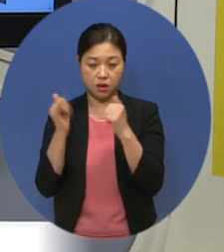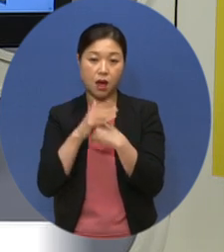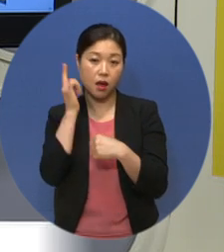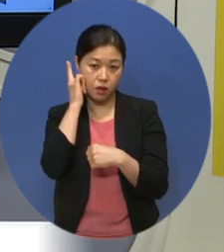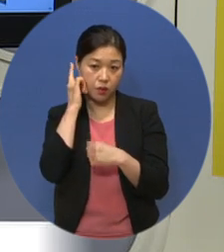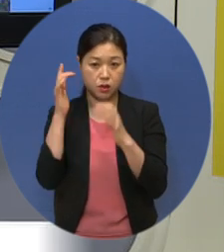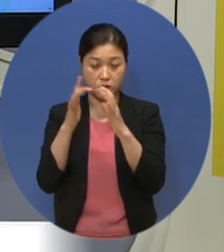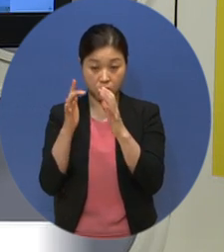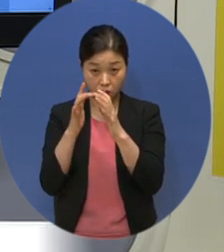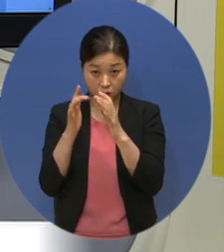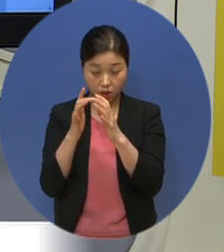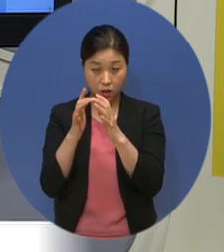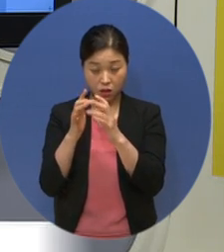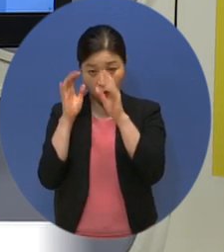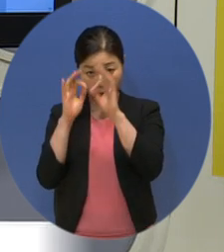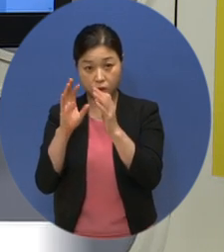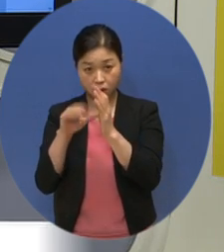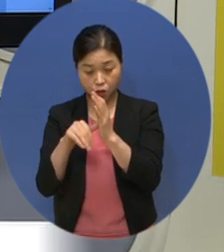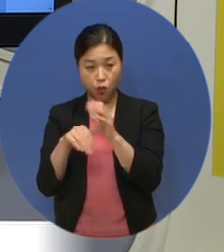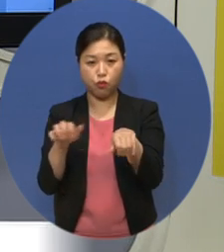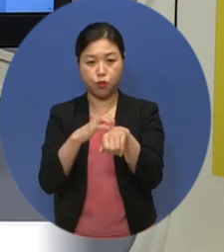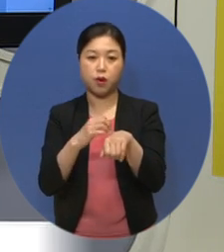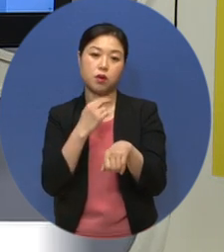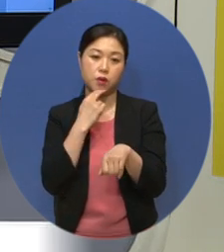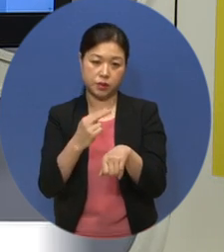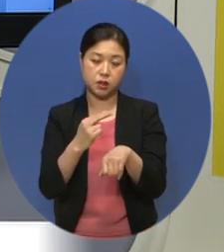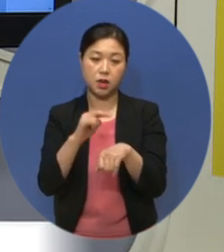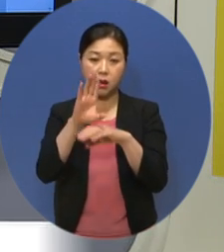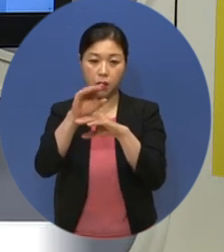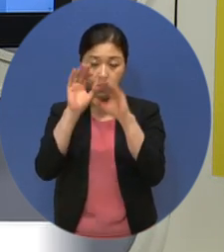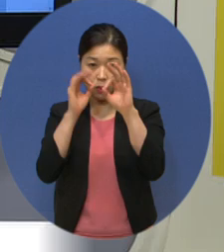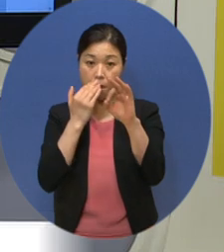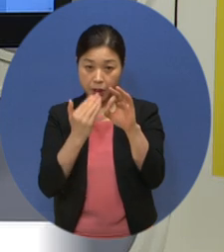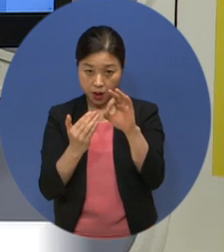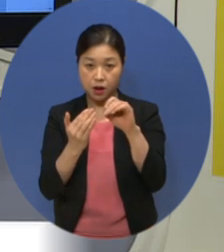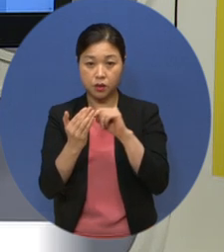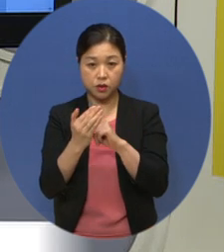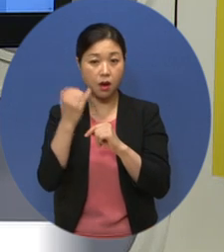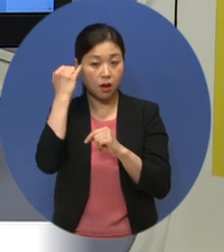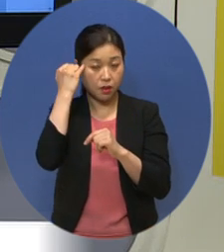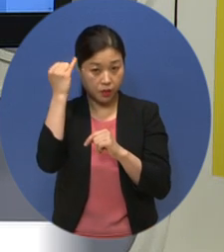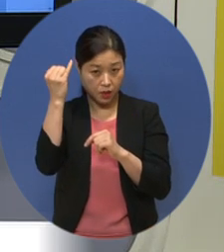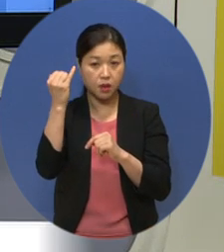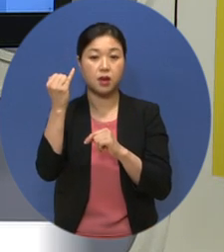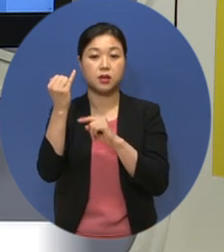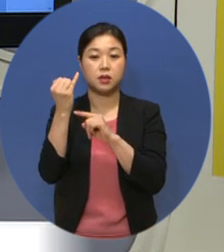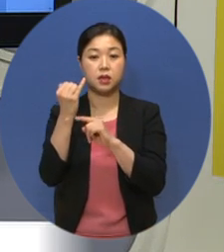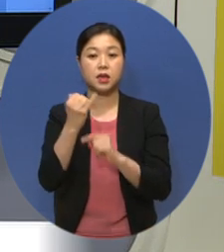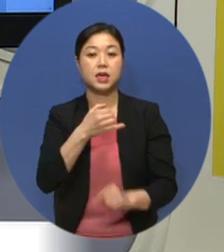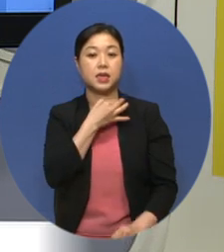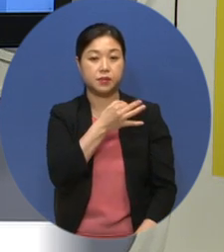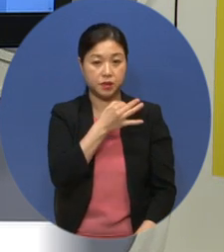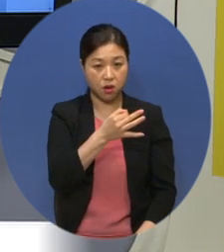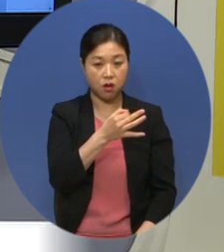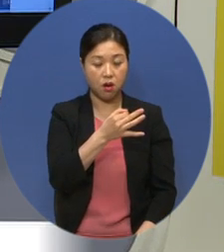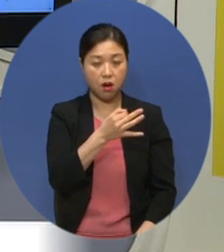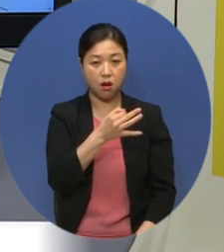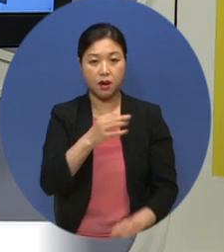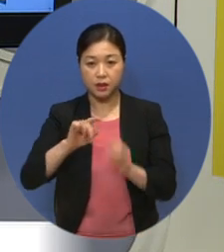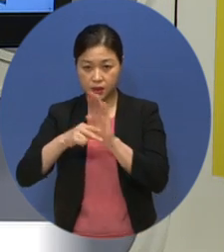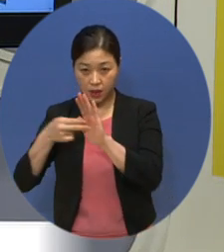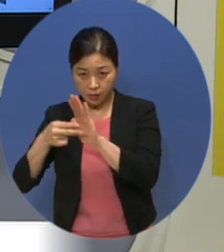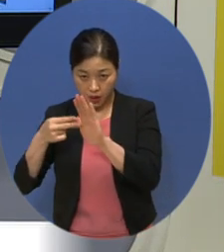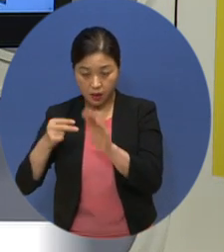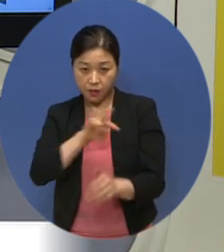환경에서도 제약 없이 방송을 볼 수 있도록 인공지능이 음성 자막 자동변환 애플리케이션을 개발해